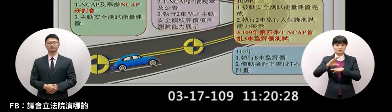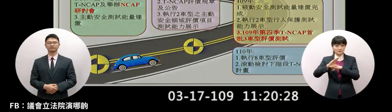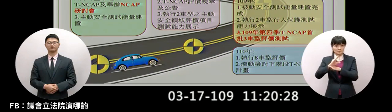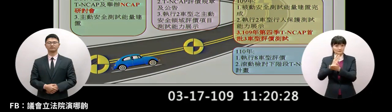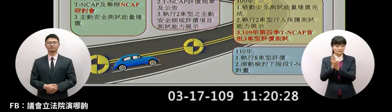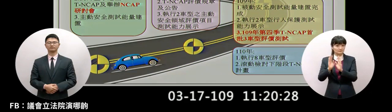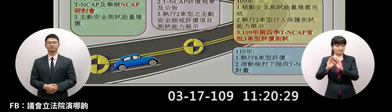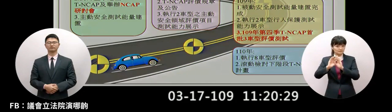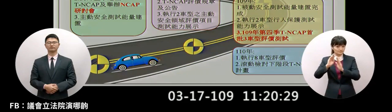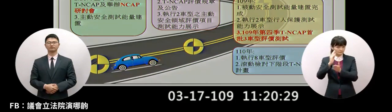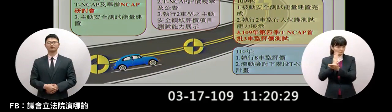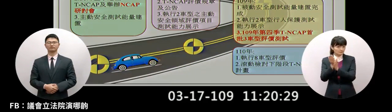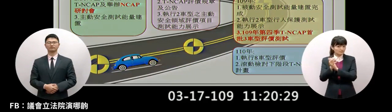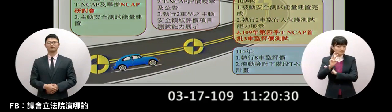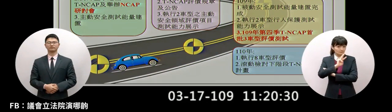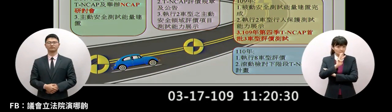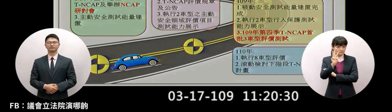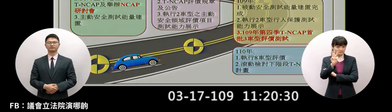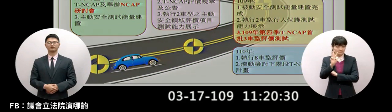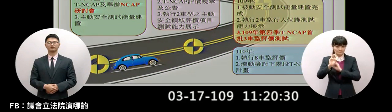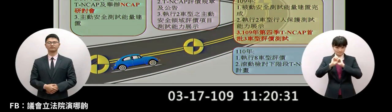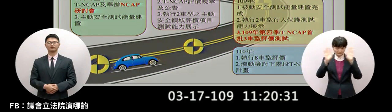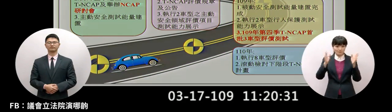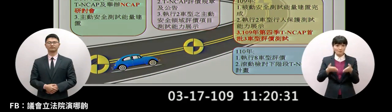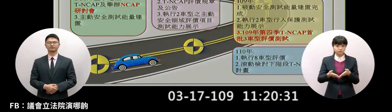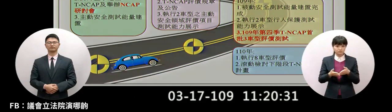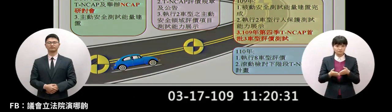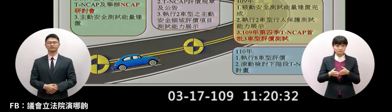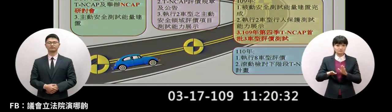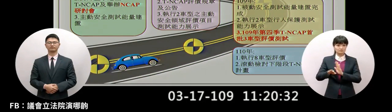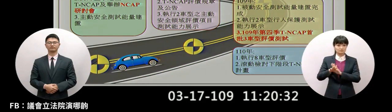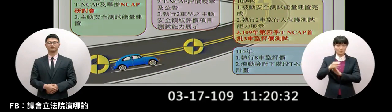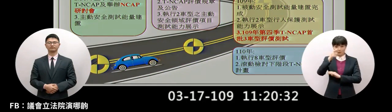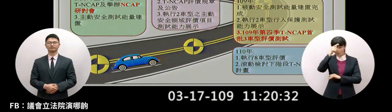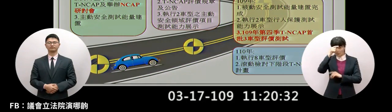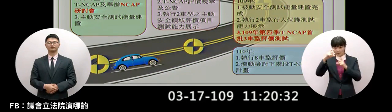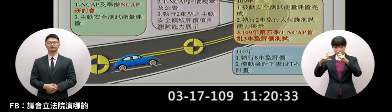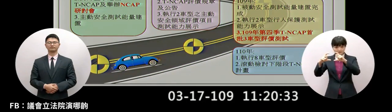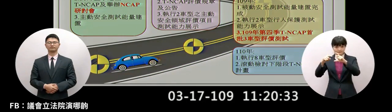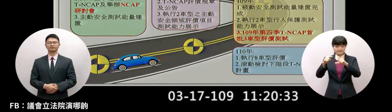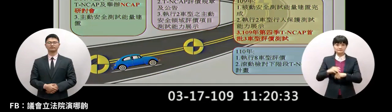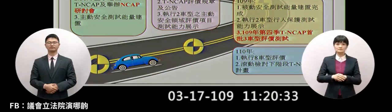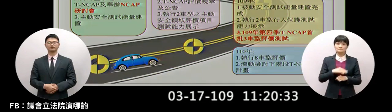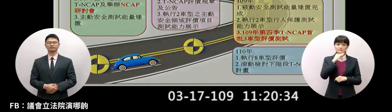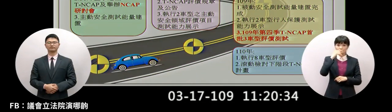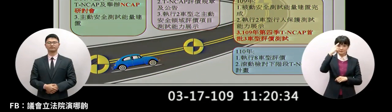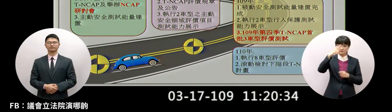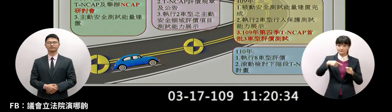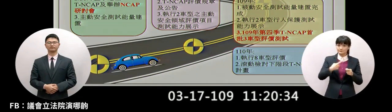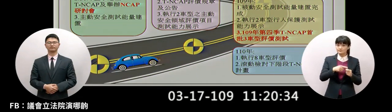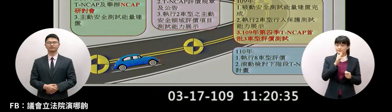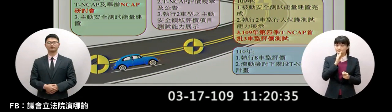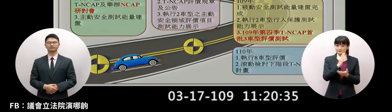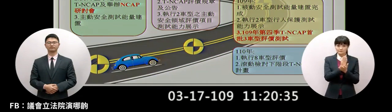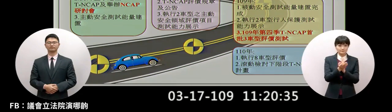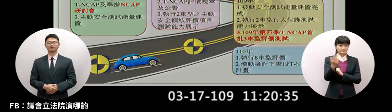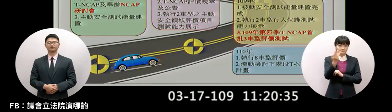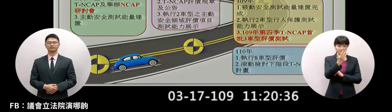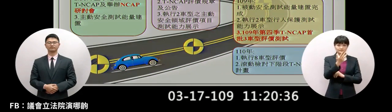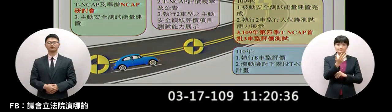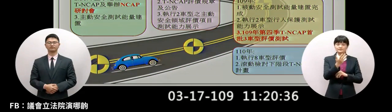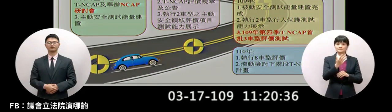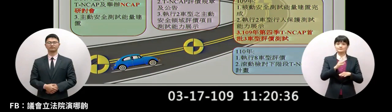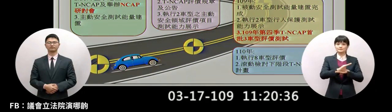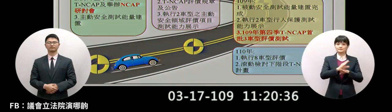哈，右边那个黄色的，那到明年呢就要执行8个这个车型的这个评